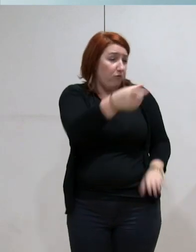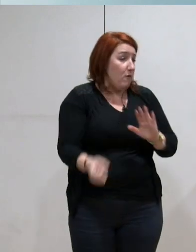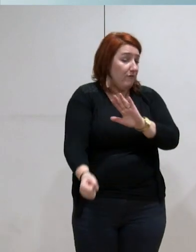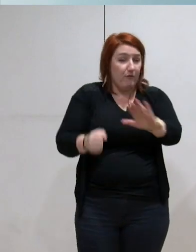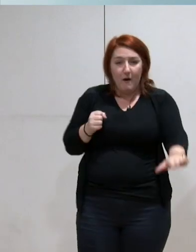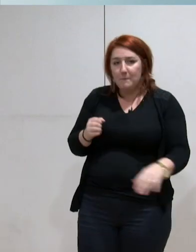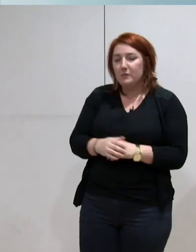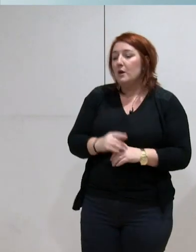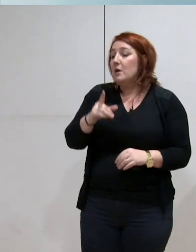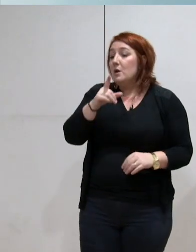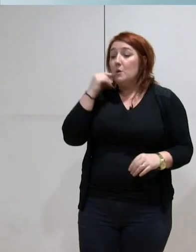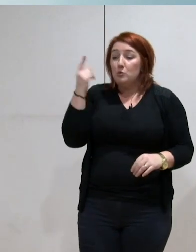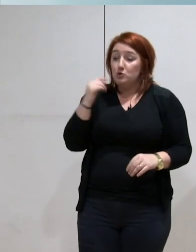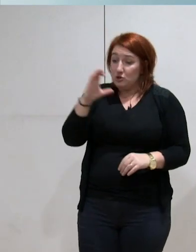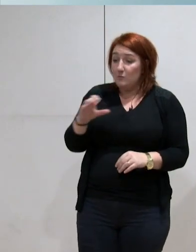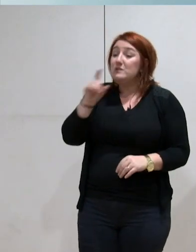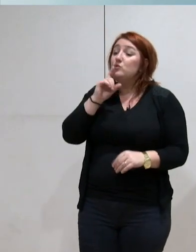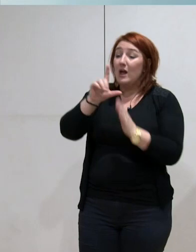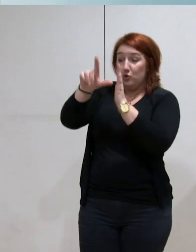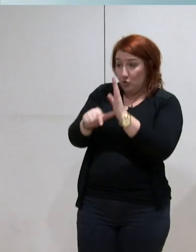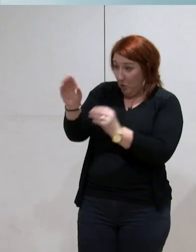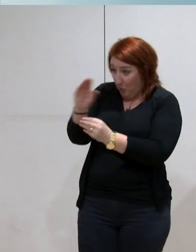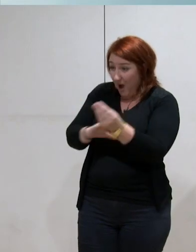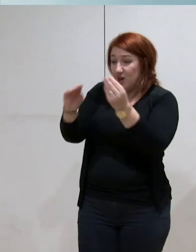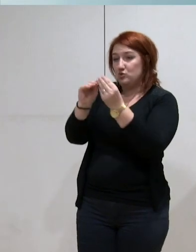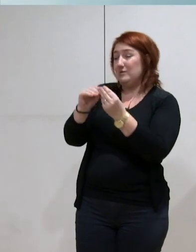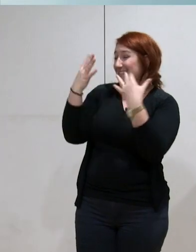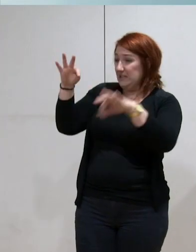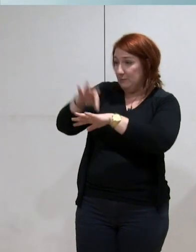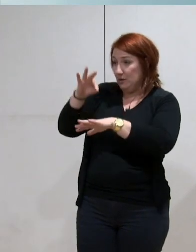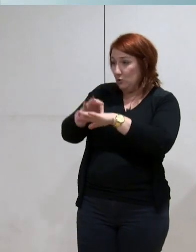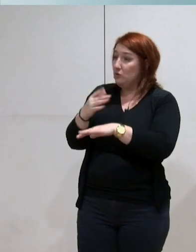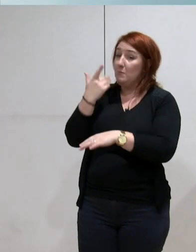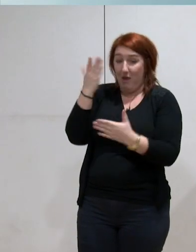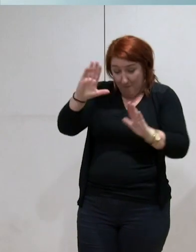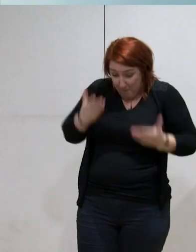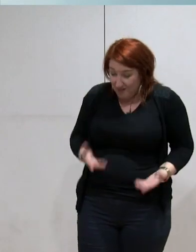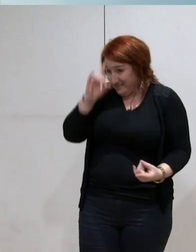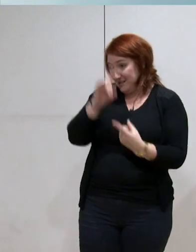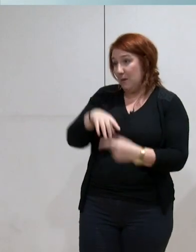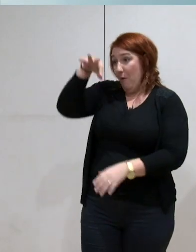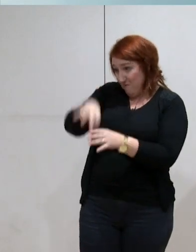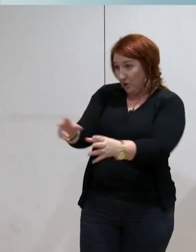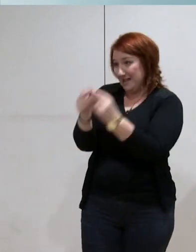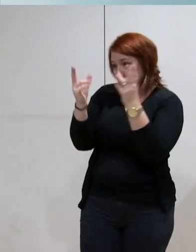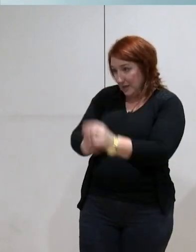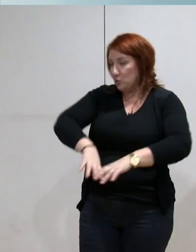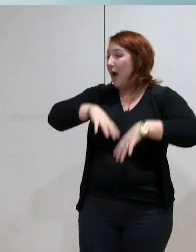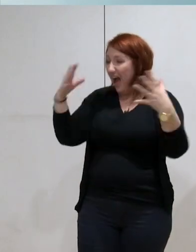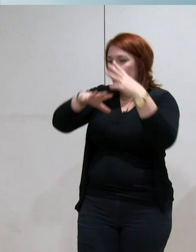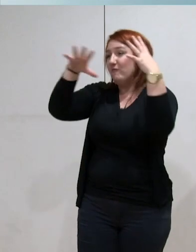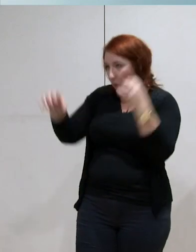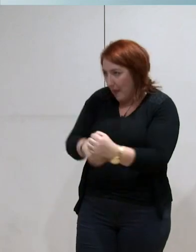minutes à votre intervention d'un demi-heure tout à l'heure il y avait pas de problème nous étions prêt à vous écouter voilà j'en ai terminé pour l'instant allez